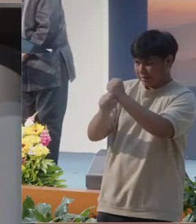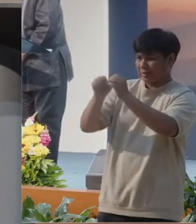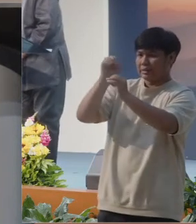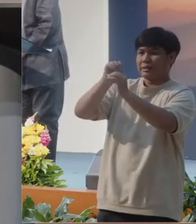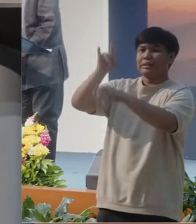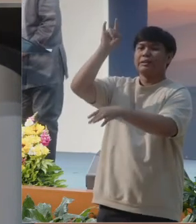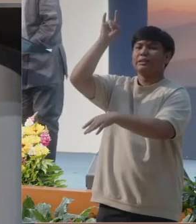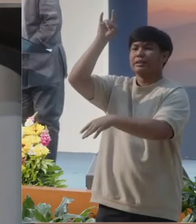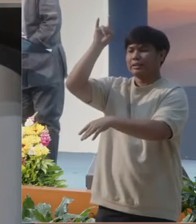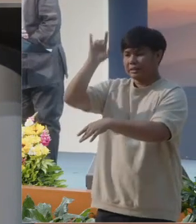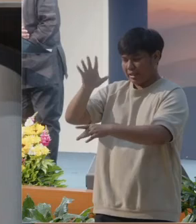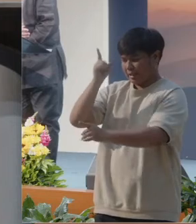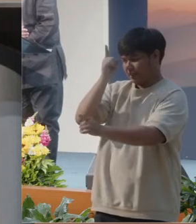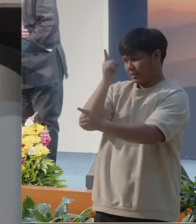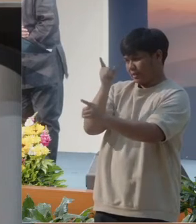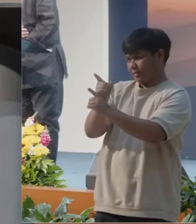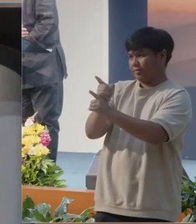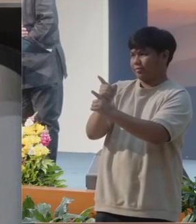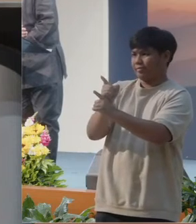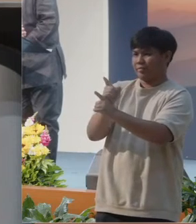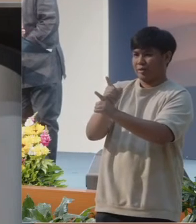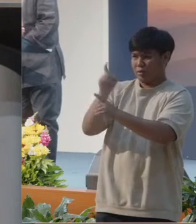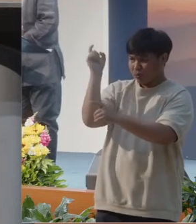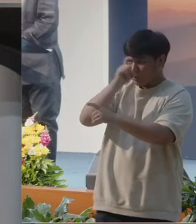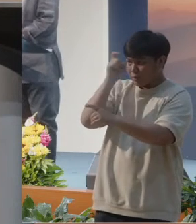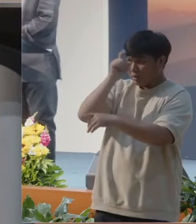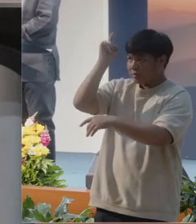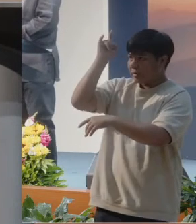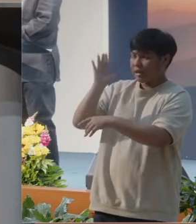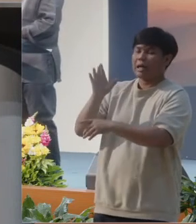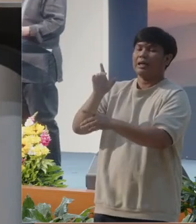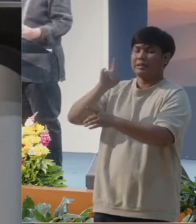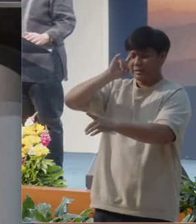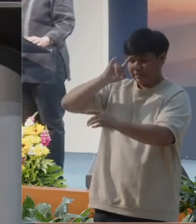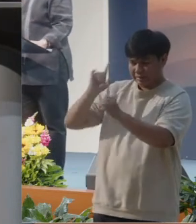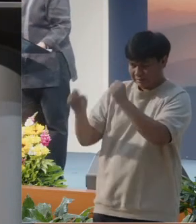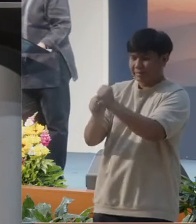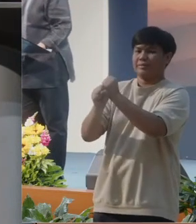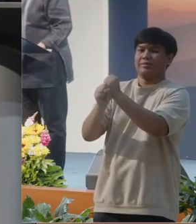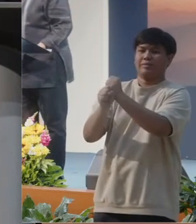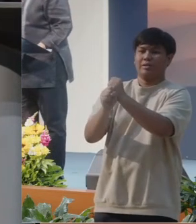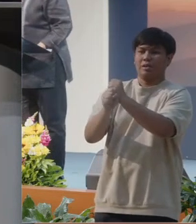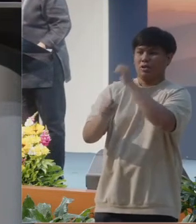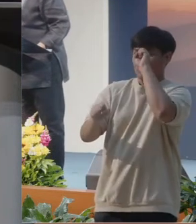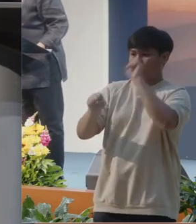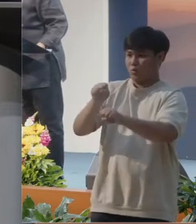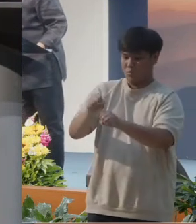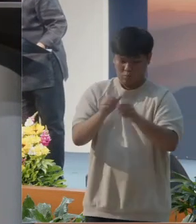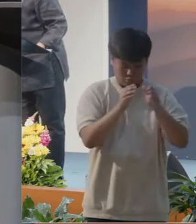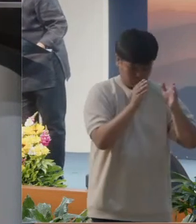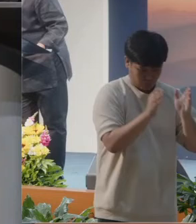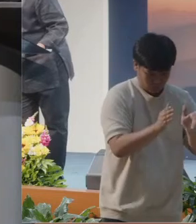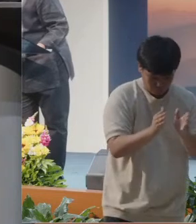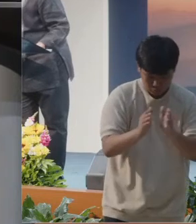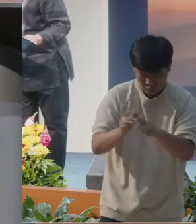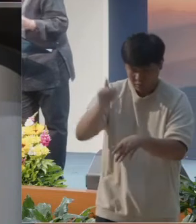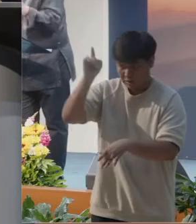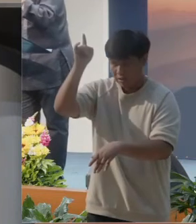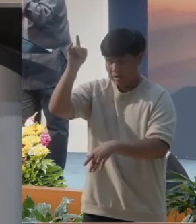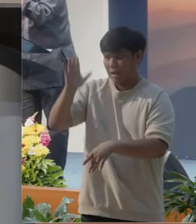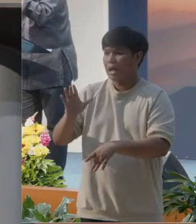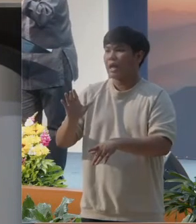na katarungan sa Kanya, sa karunungan sa Kanya. Kaya nga po binigay yung estratahiya ng Panginoon sa